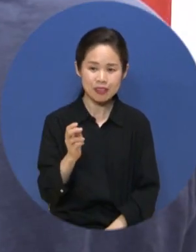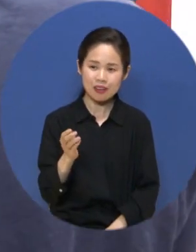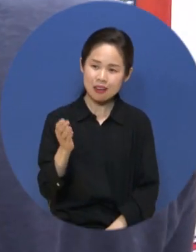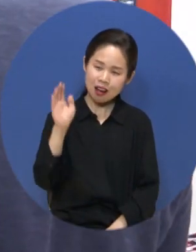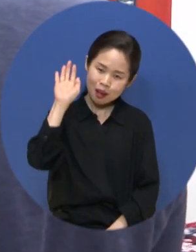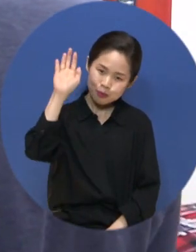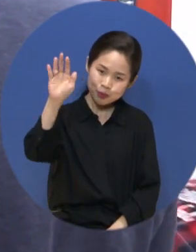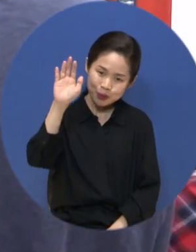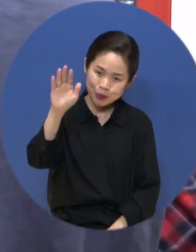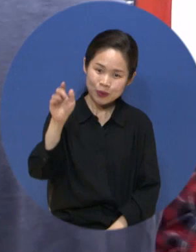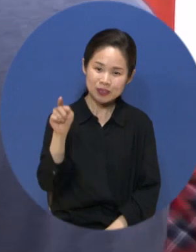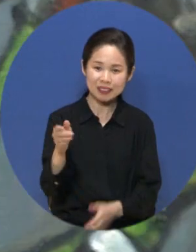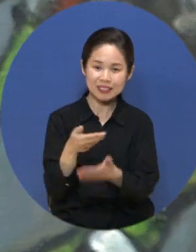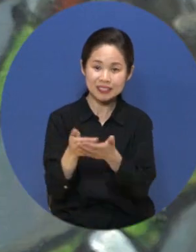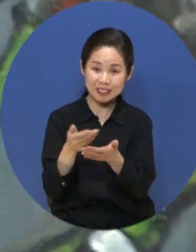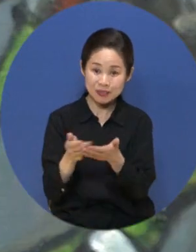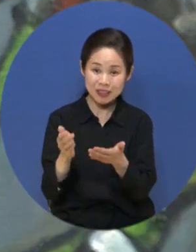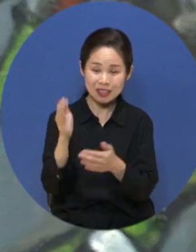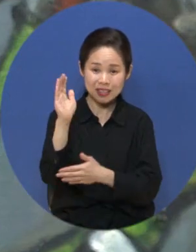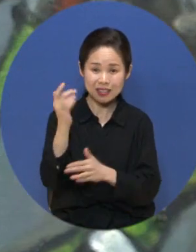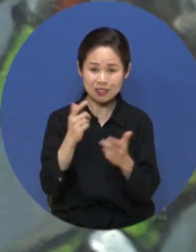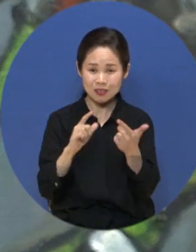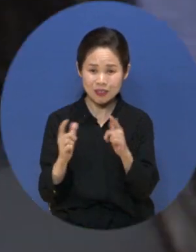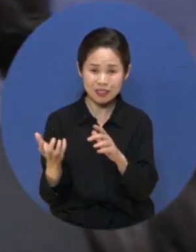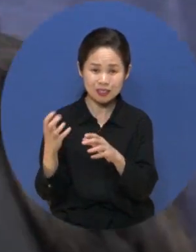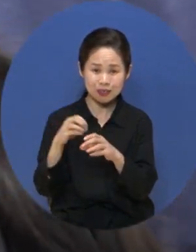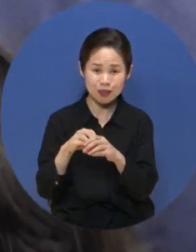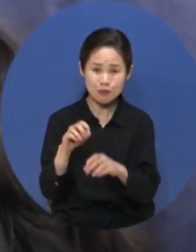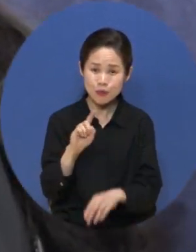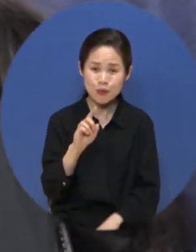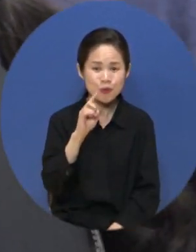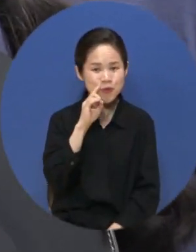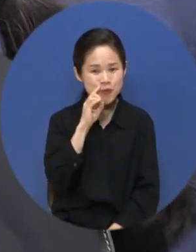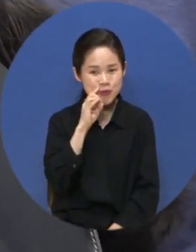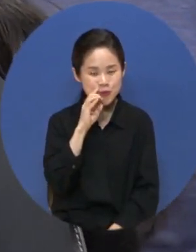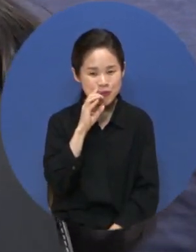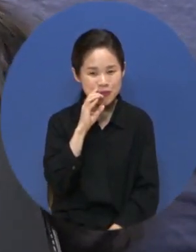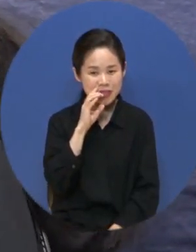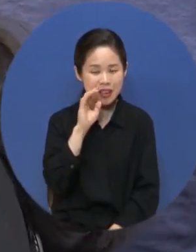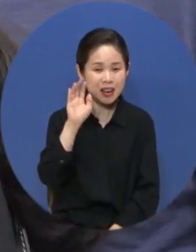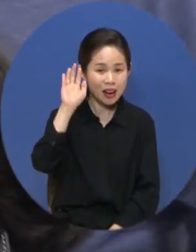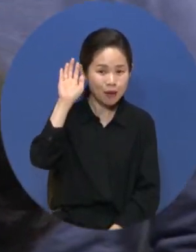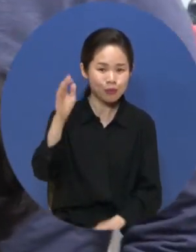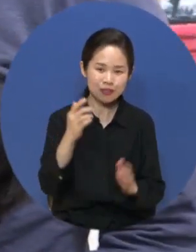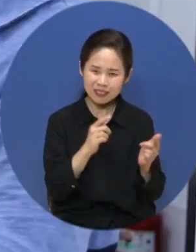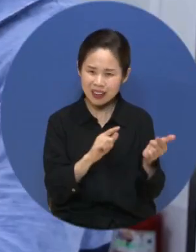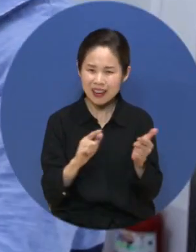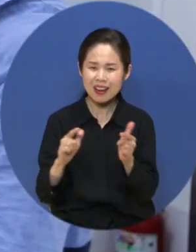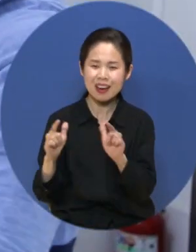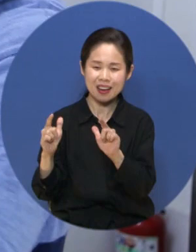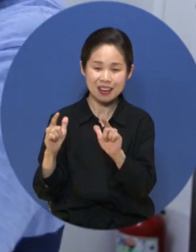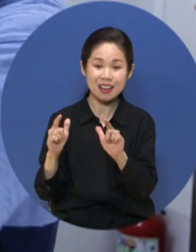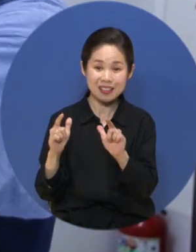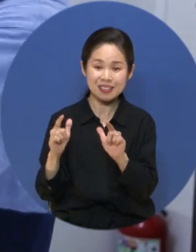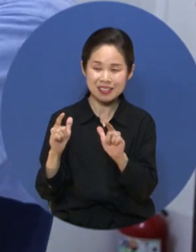또 어떤 인생이 담기고 이야기가 담길지 궁금해지는데요. 더욱